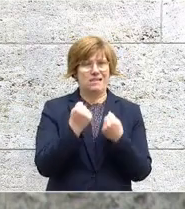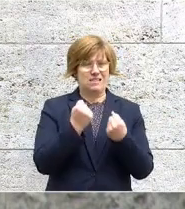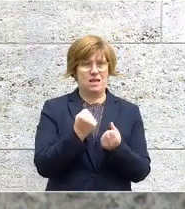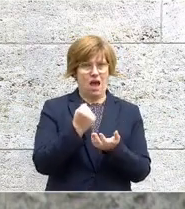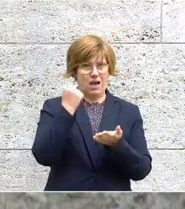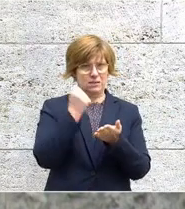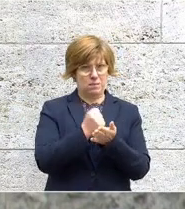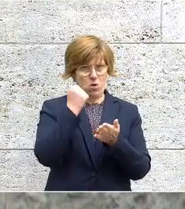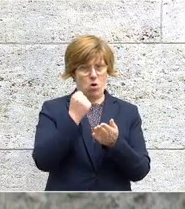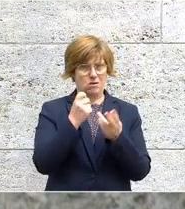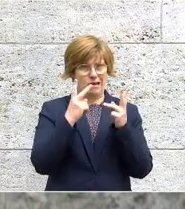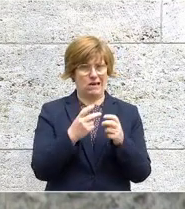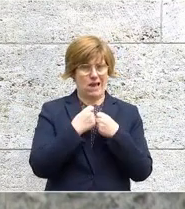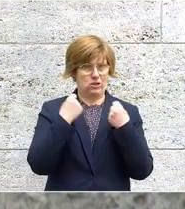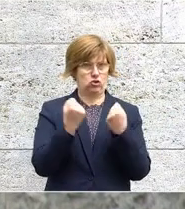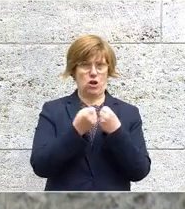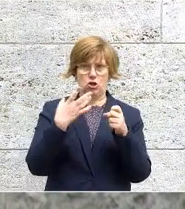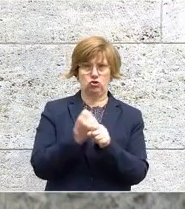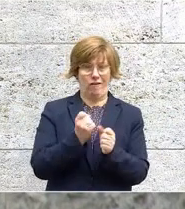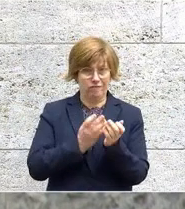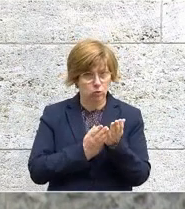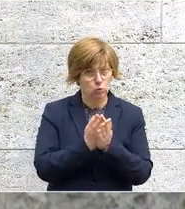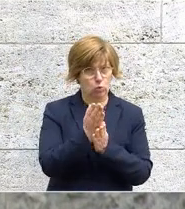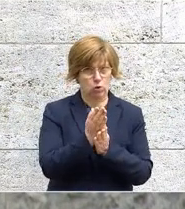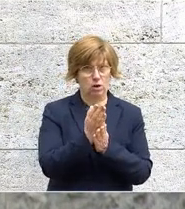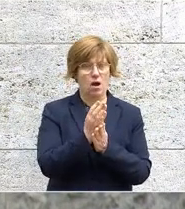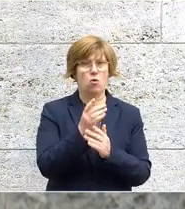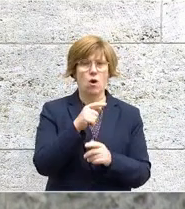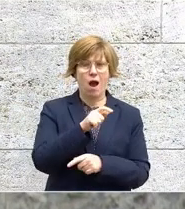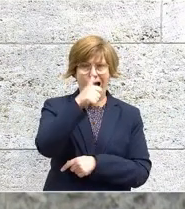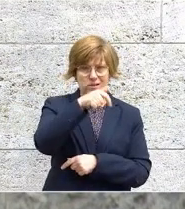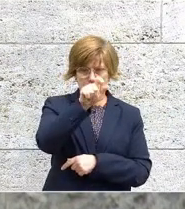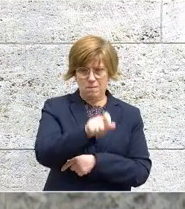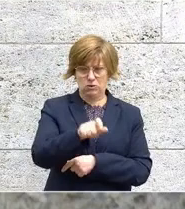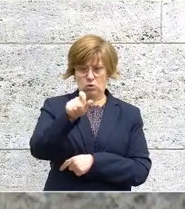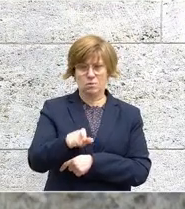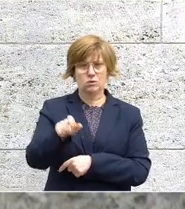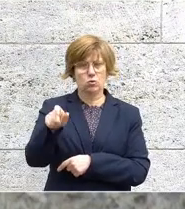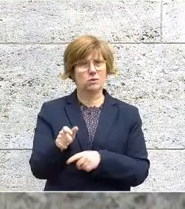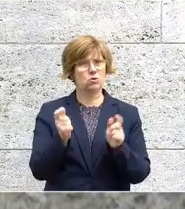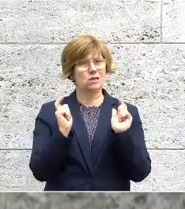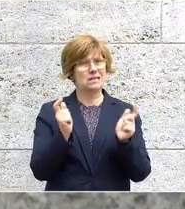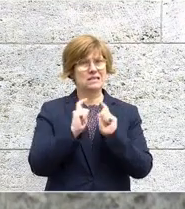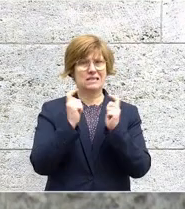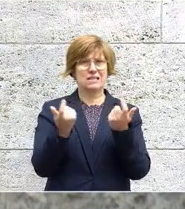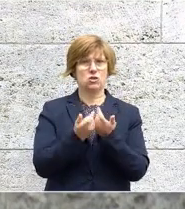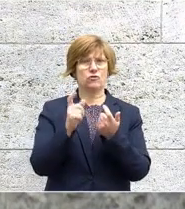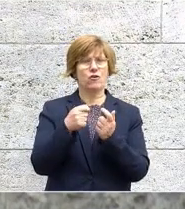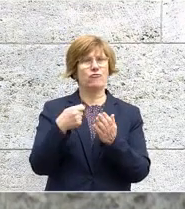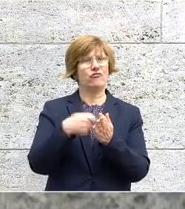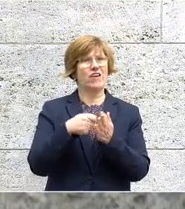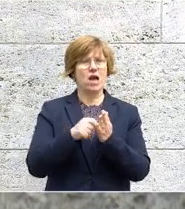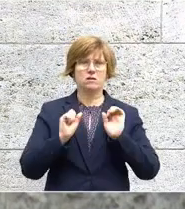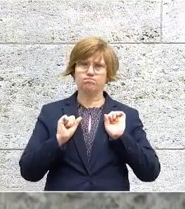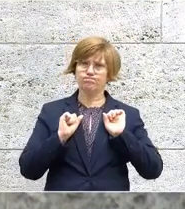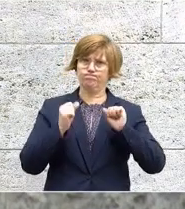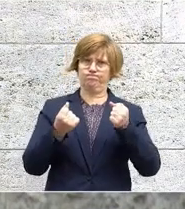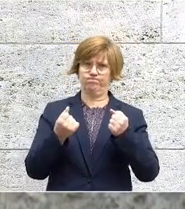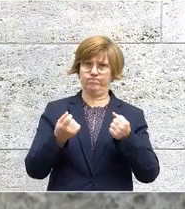den Rechtsstaat durchsetzen, sondern auch jede und jeder Einzelne in der Gesellschaft für unsere Werte